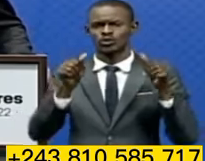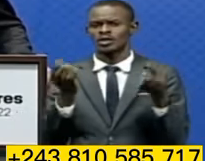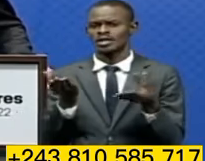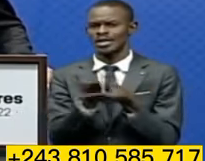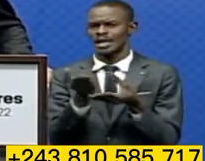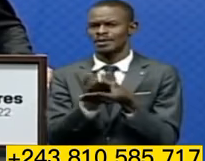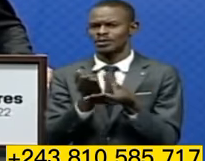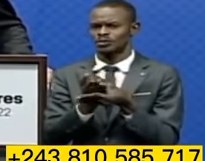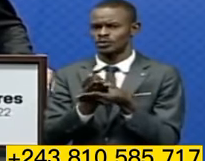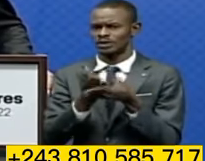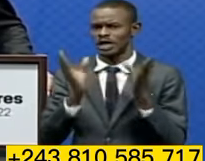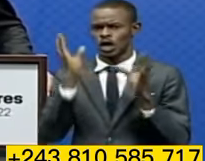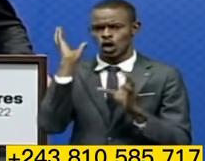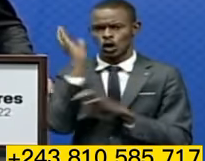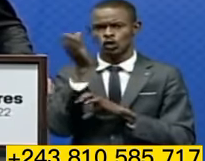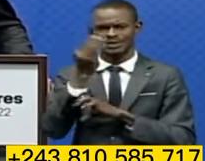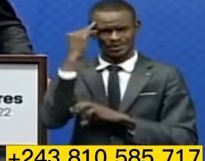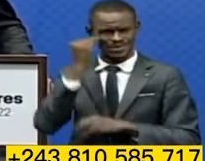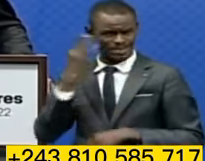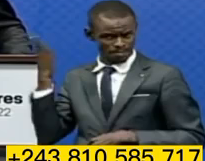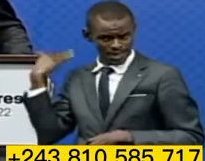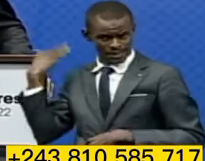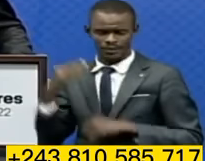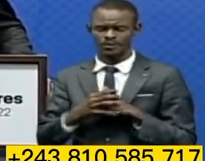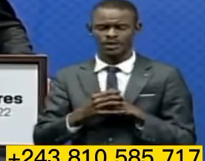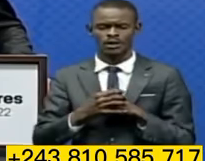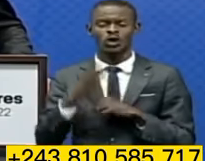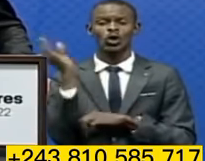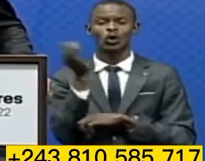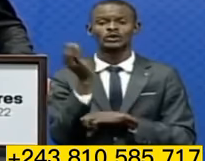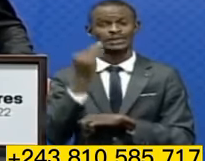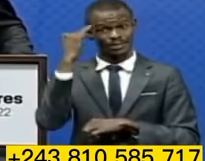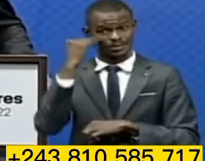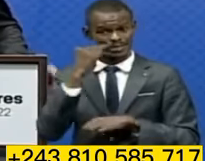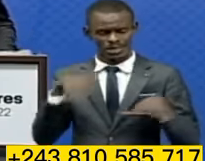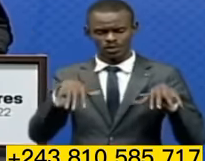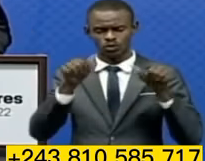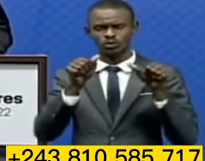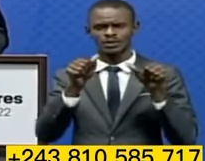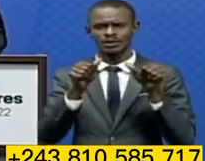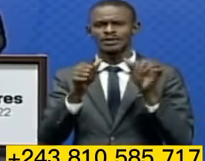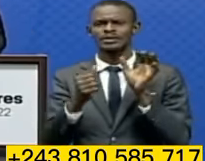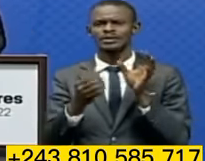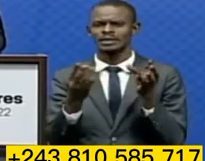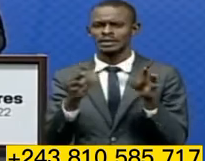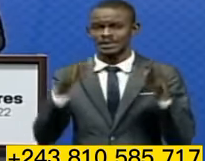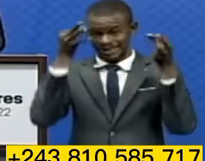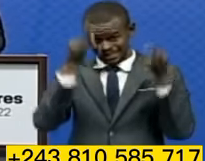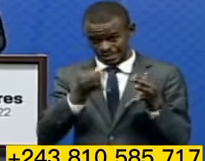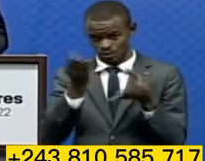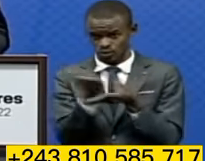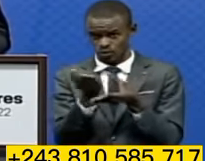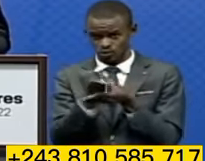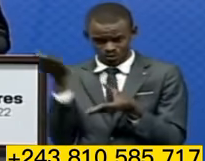Conseil de ministres a adopté le relevé des décisions prises lors de la 67e réunion tenue le vendredi 2 septembre